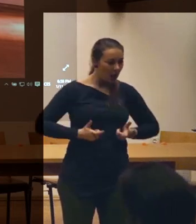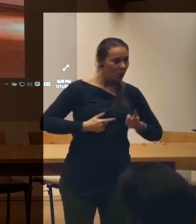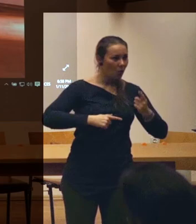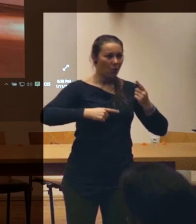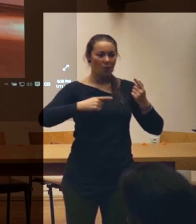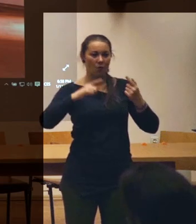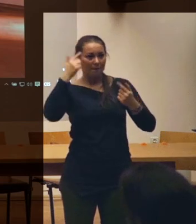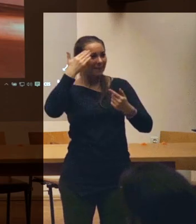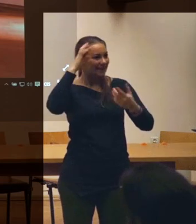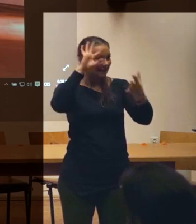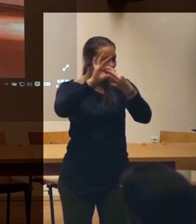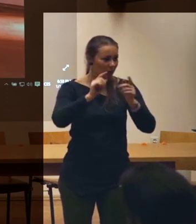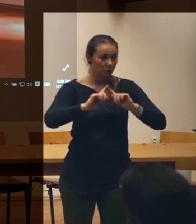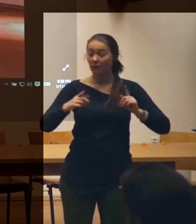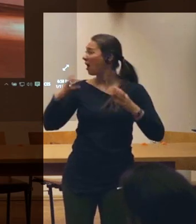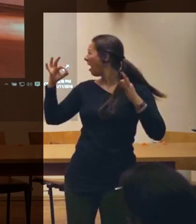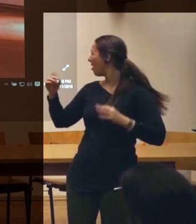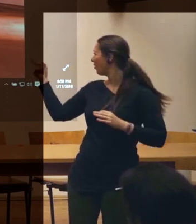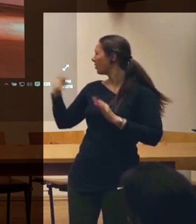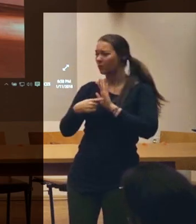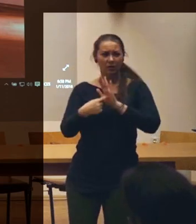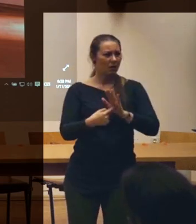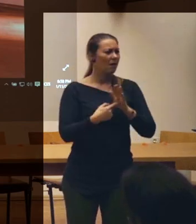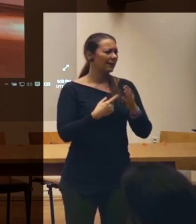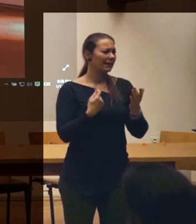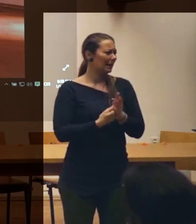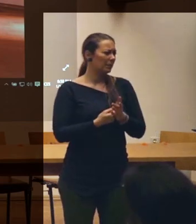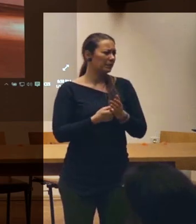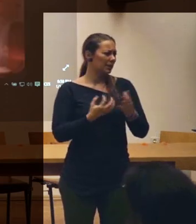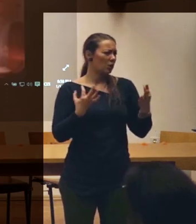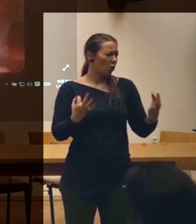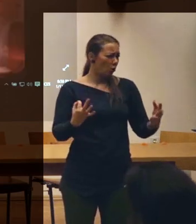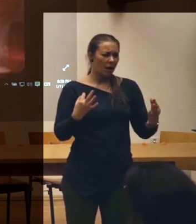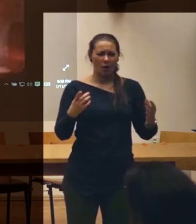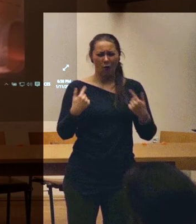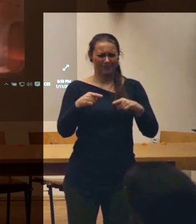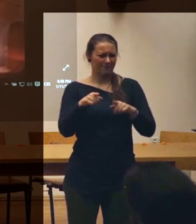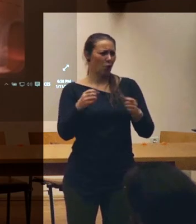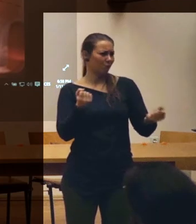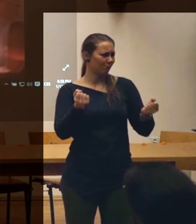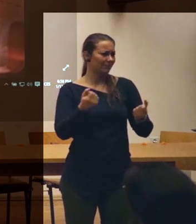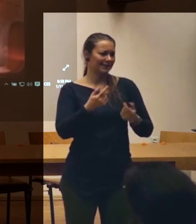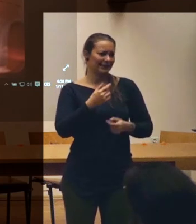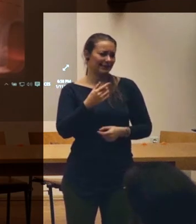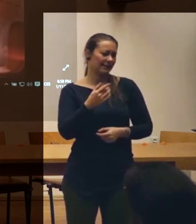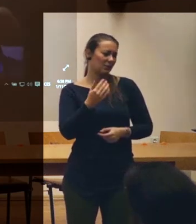praxi. Toto je kemetická joga, Tabithi Rezaire, čo je teda tá juhoafrická umelkyňa,